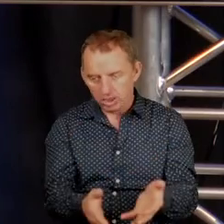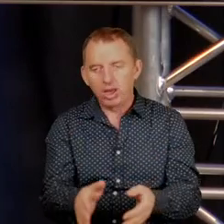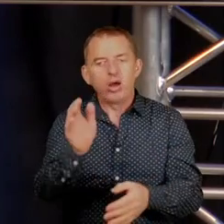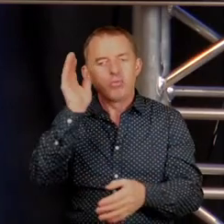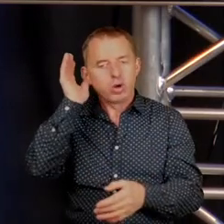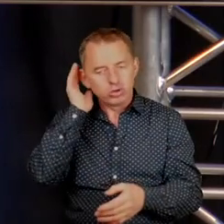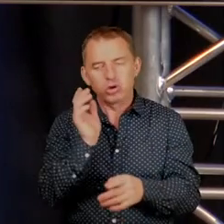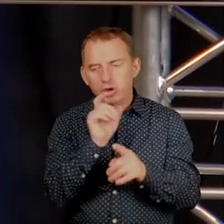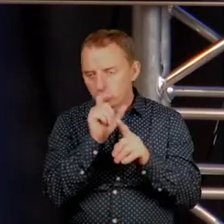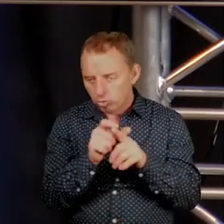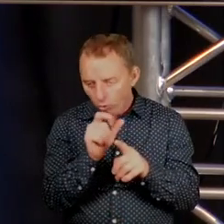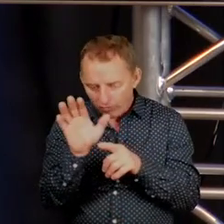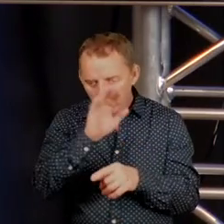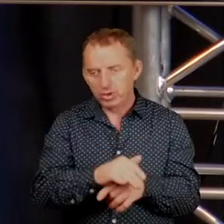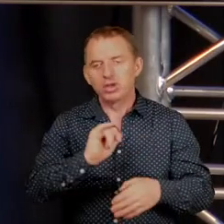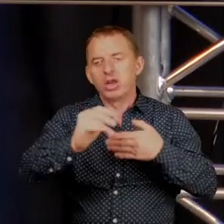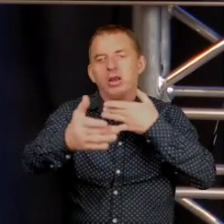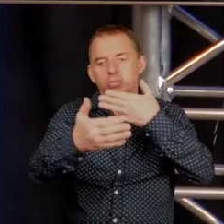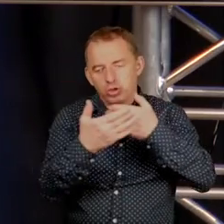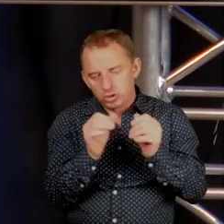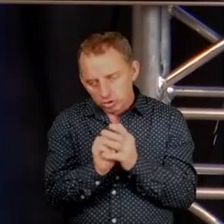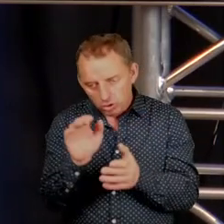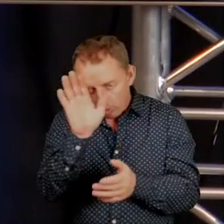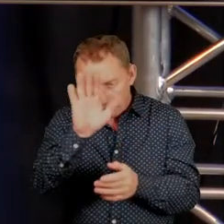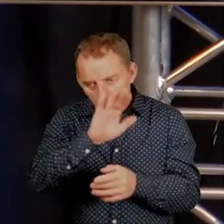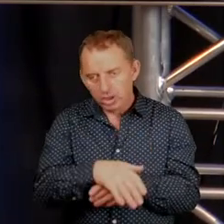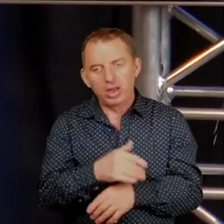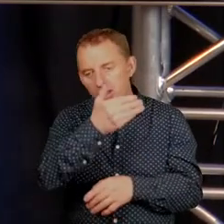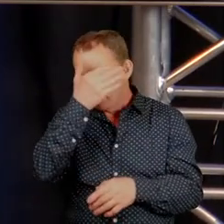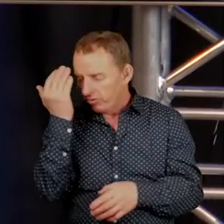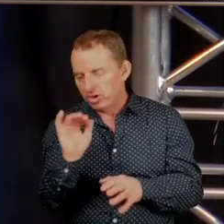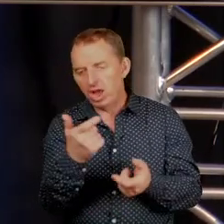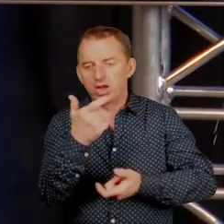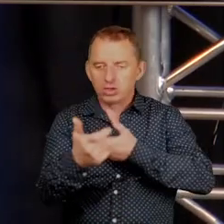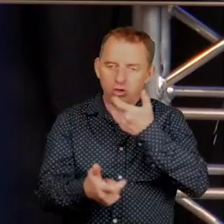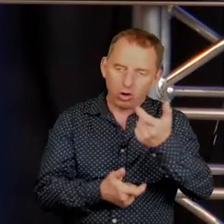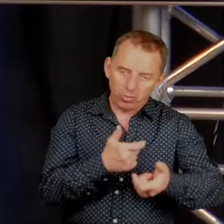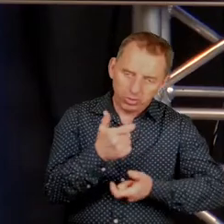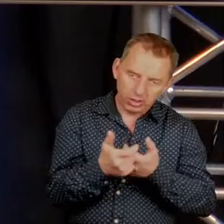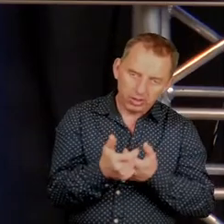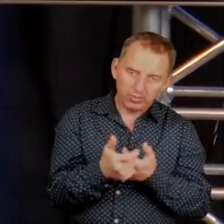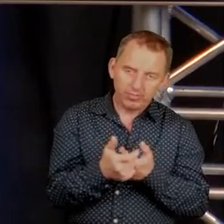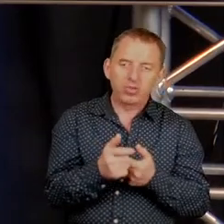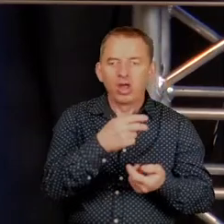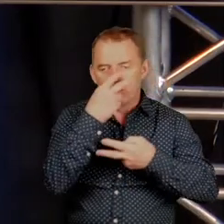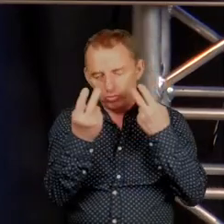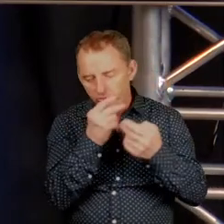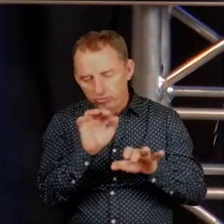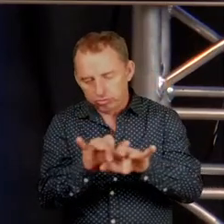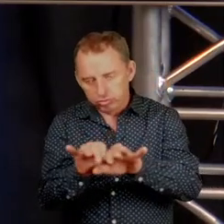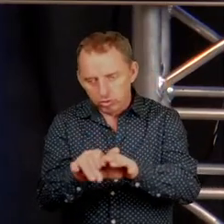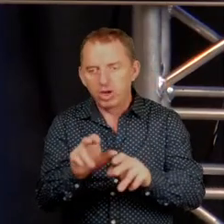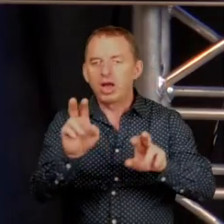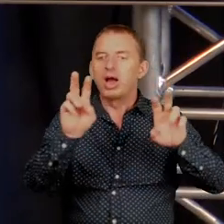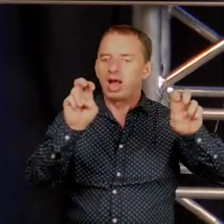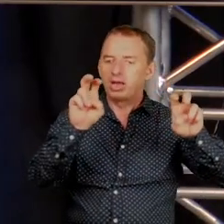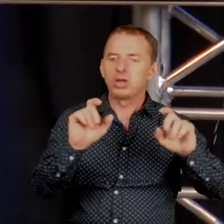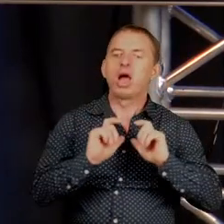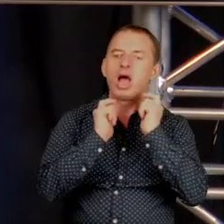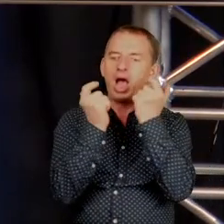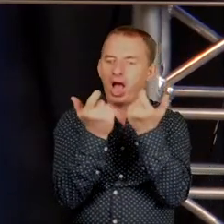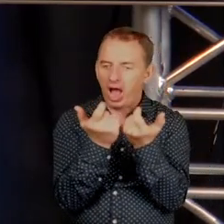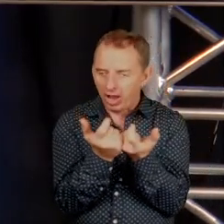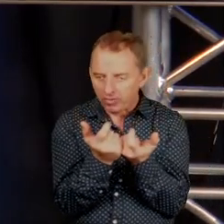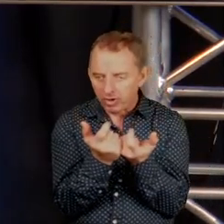Słowa Bożego i chcecie zbliżyć się do Boga, a nie wiecie, jak to zrobić, wyszukarka, hasło Adwentyści i